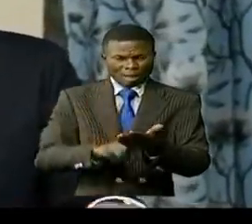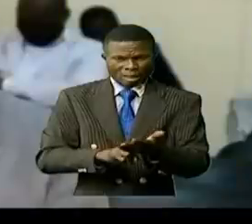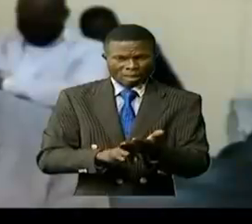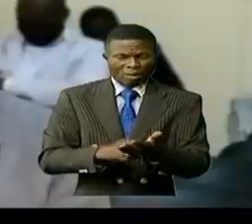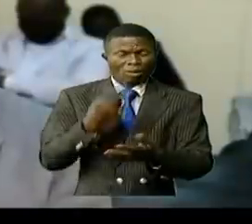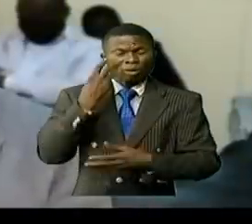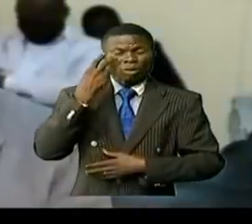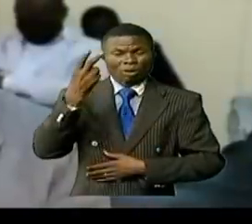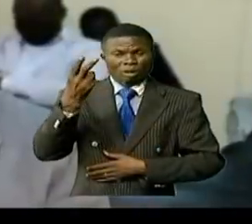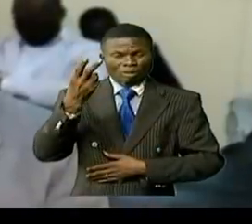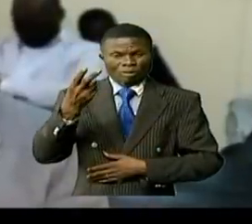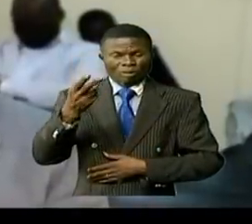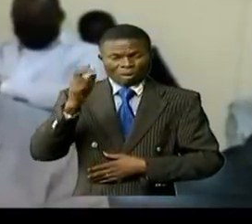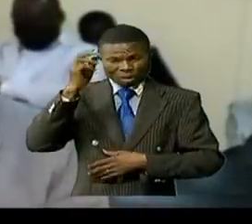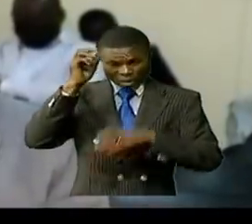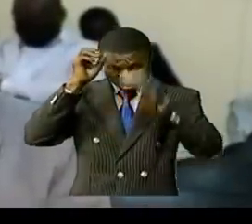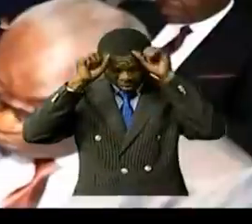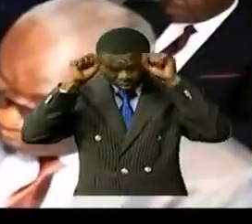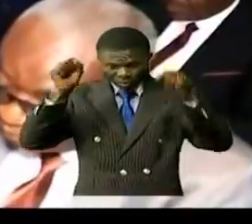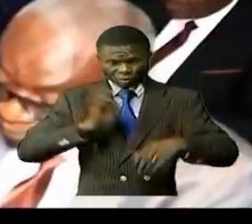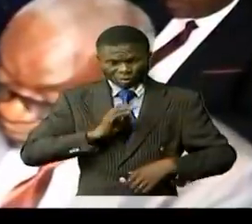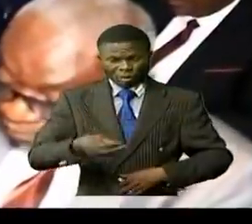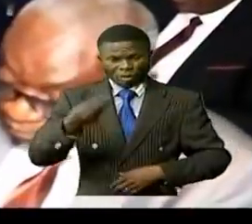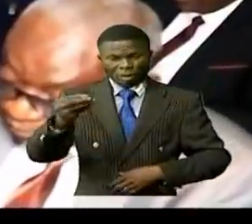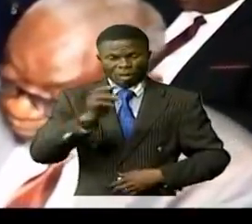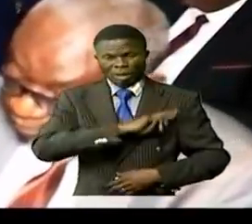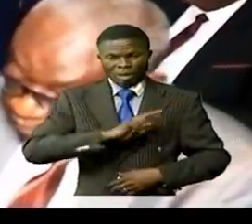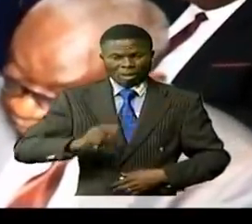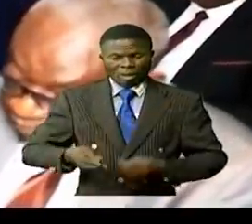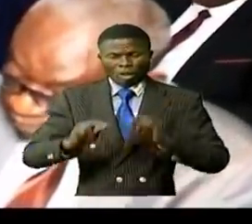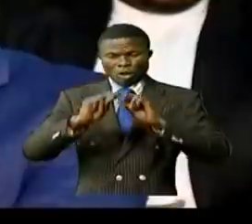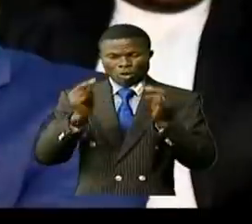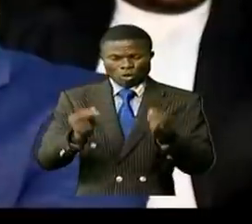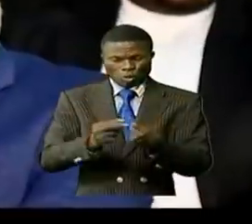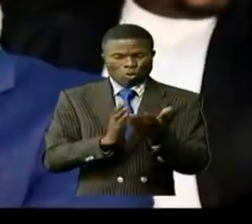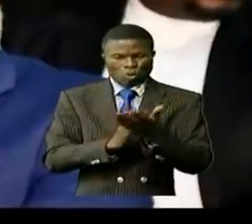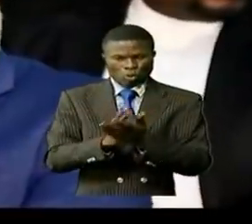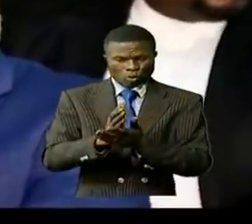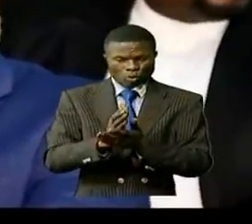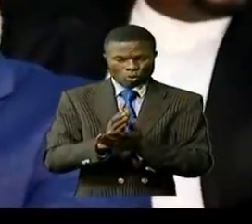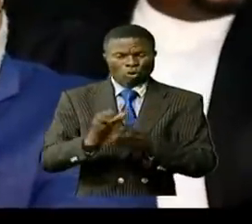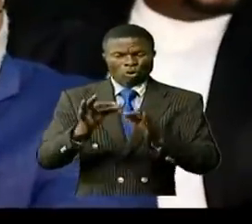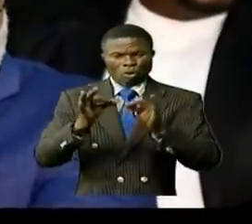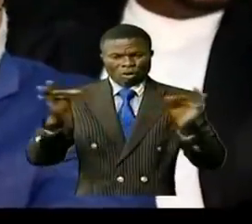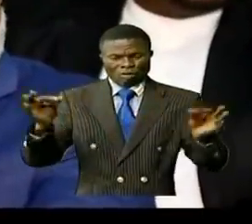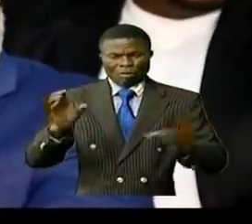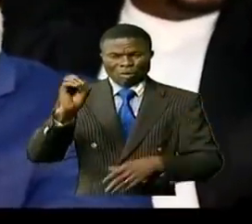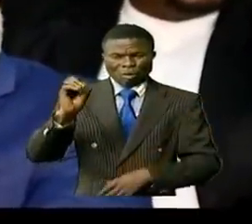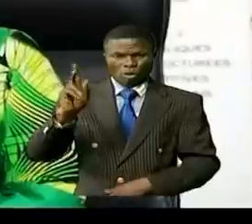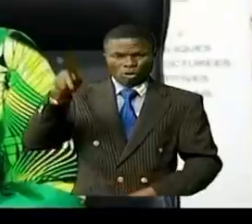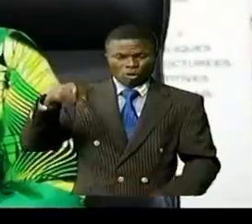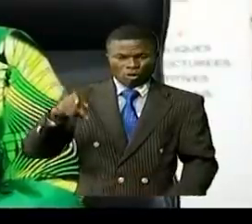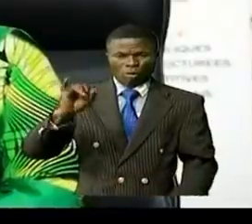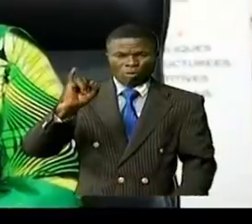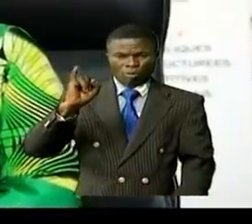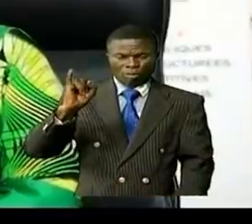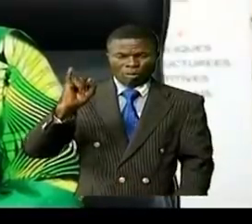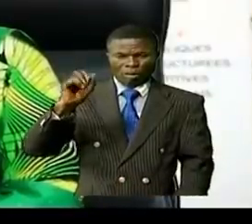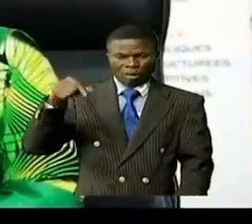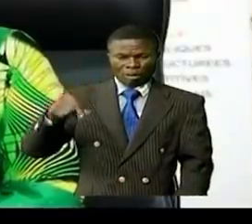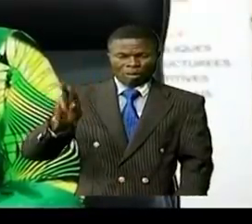vision du président de la République qui veut doter la RDC d'un réseau national d'infrastructures à fibre optique. La cérémonie de ce